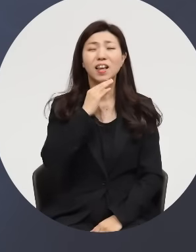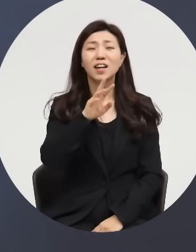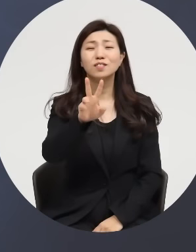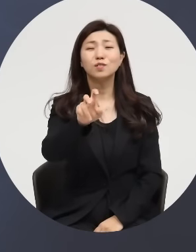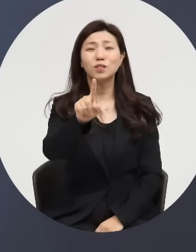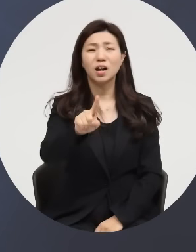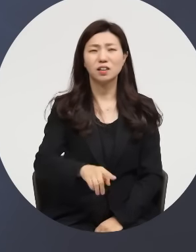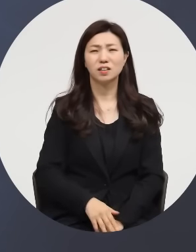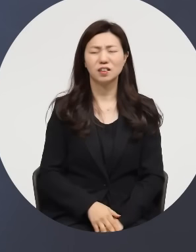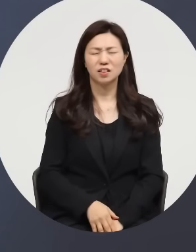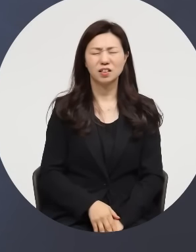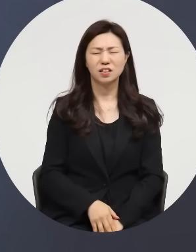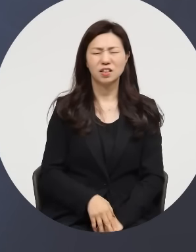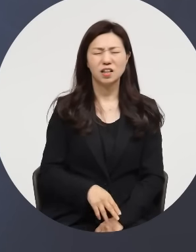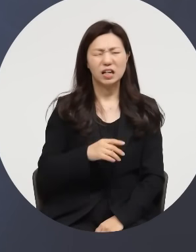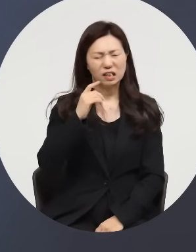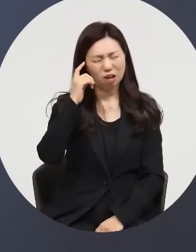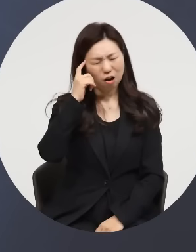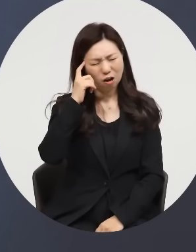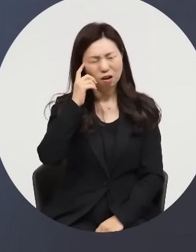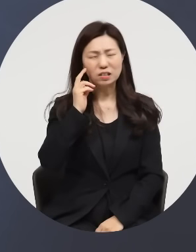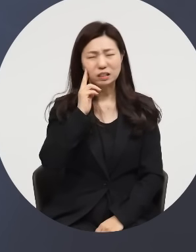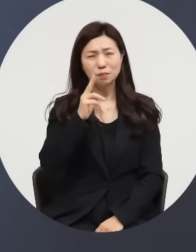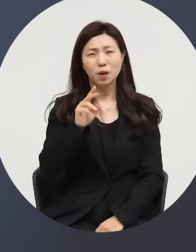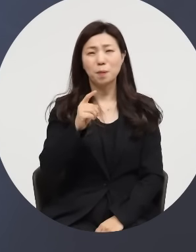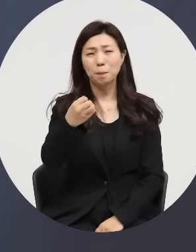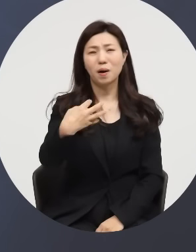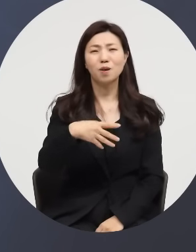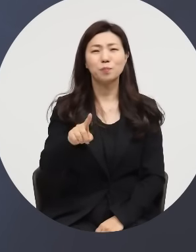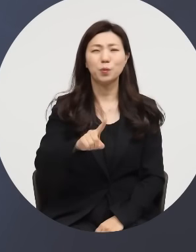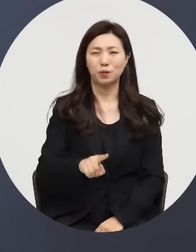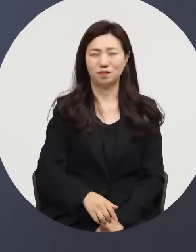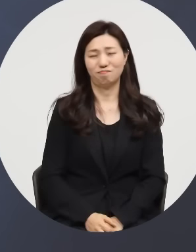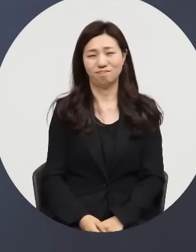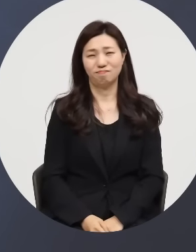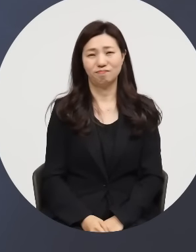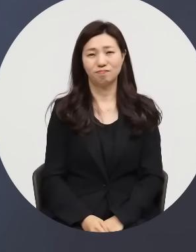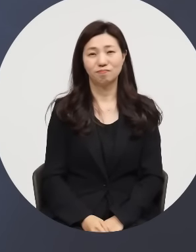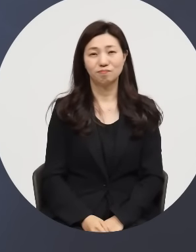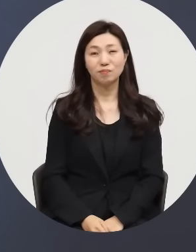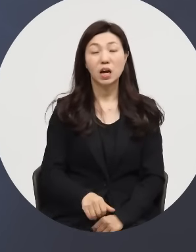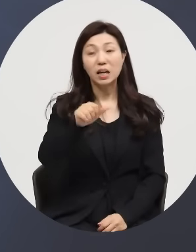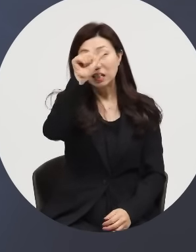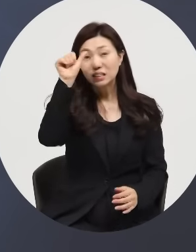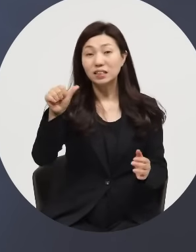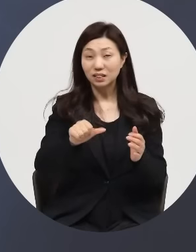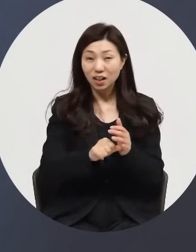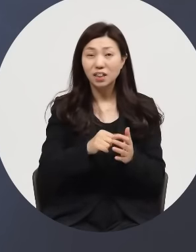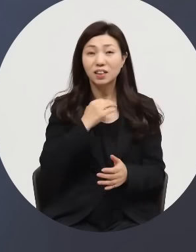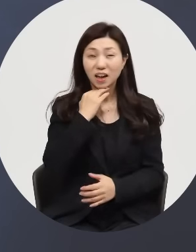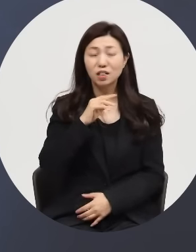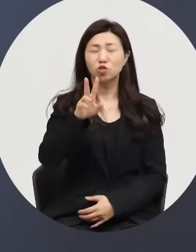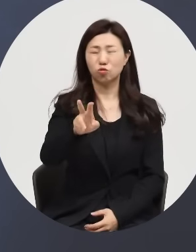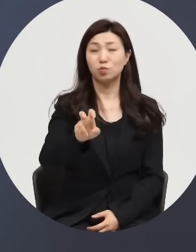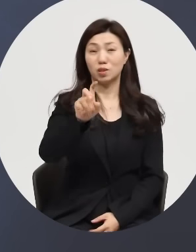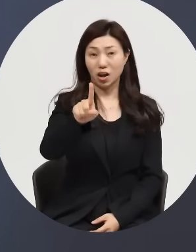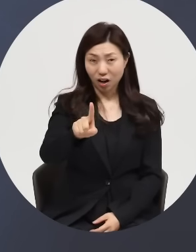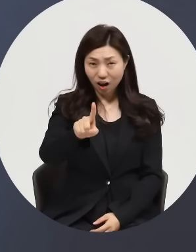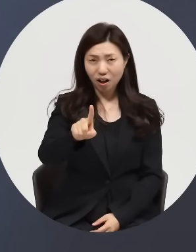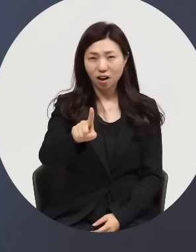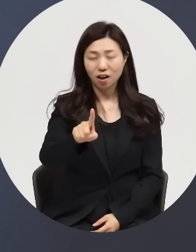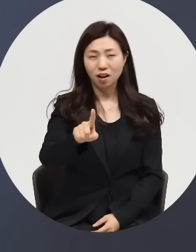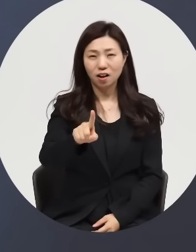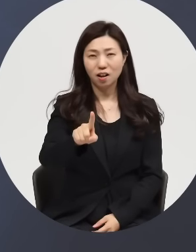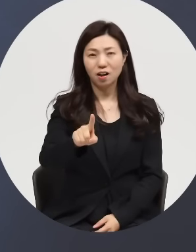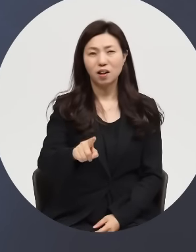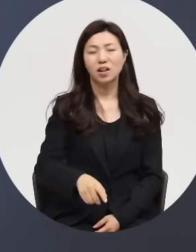아니, 21살짜리가 뭘 그렇게 심각하게 얘길래요? 인생을, 나이가 21살인 것만